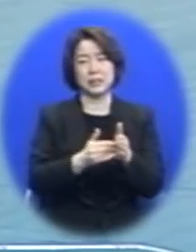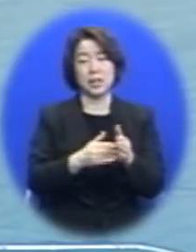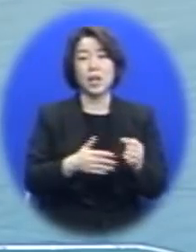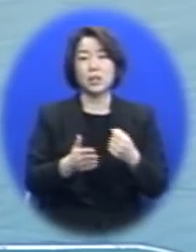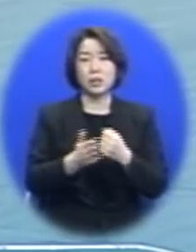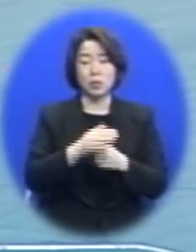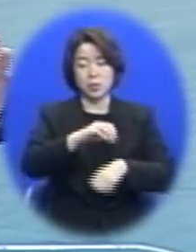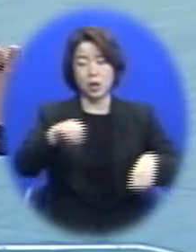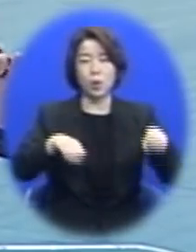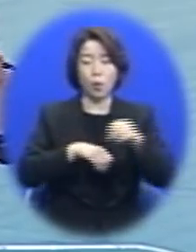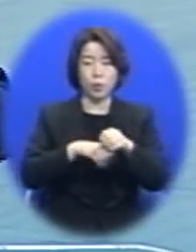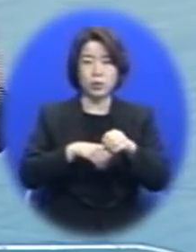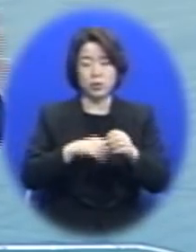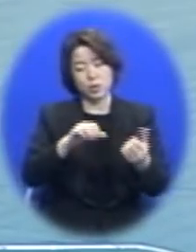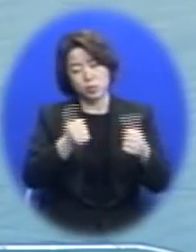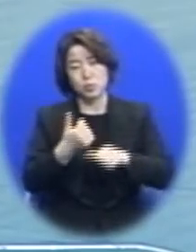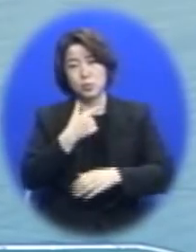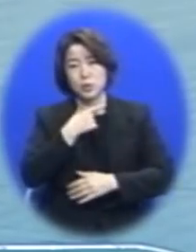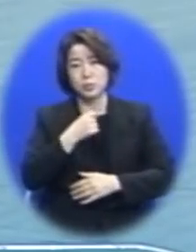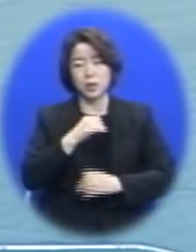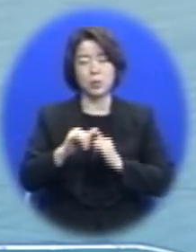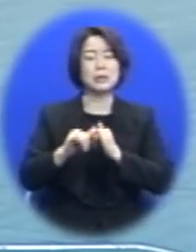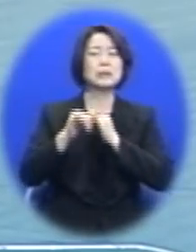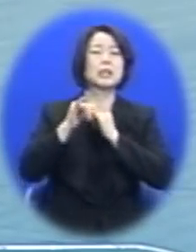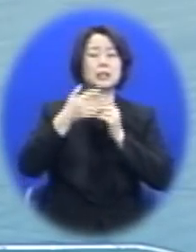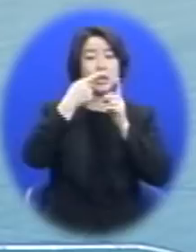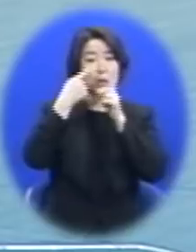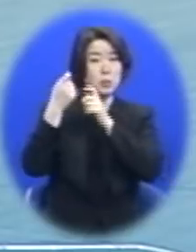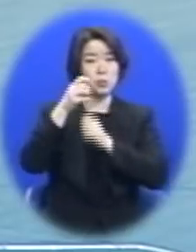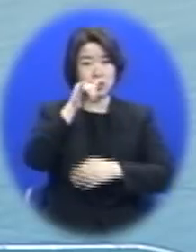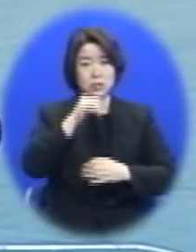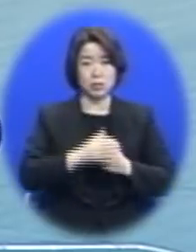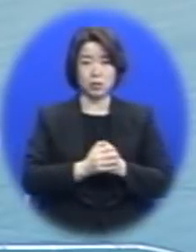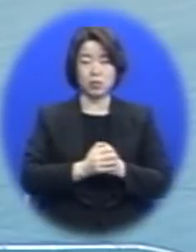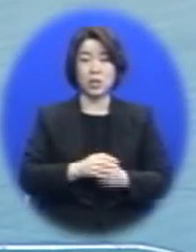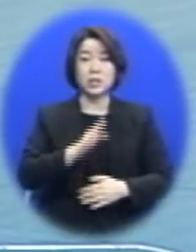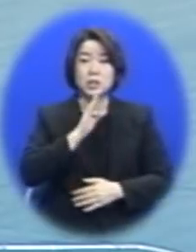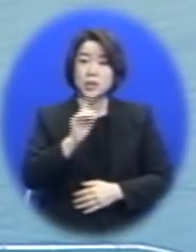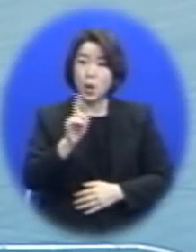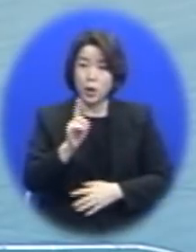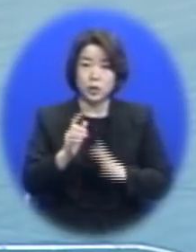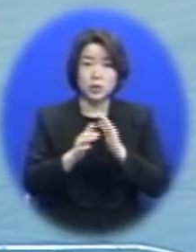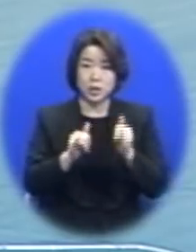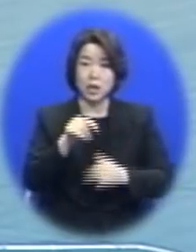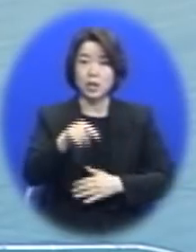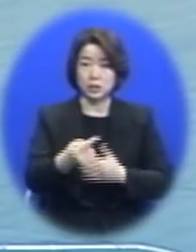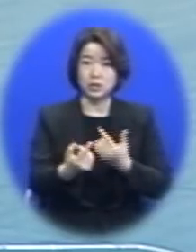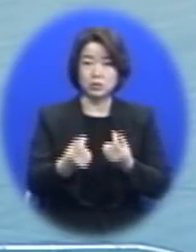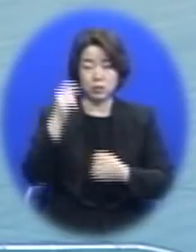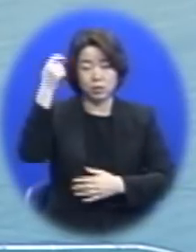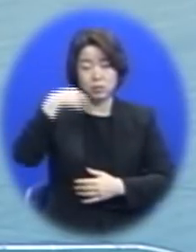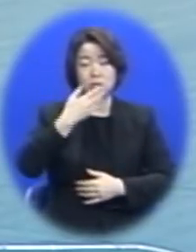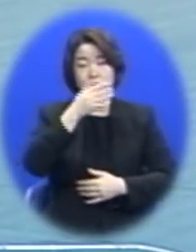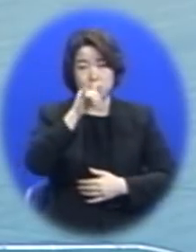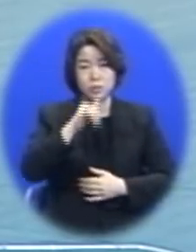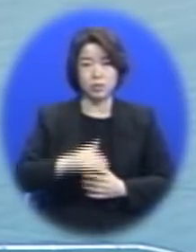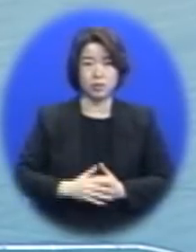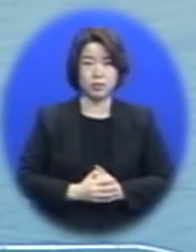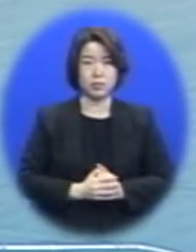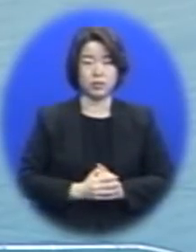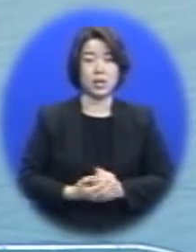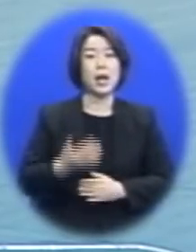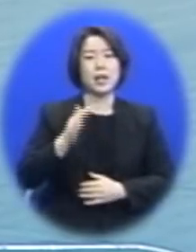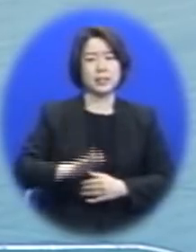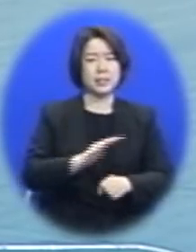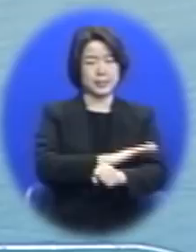싶다고 자살의 유혹을 느끼는 사람도 많습니다 실제로 어떤 사람은 정말 그렇게 느껴질 수도 있어요 근